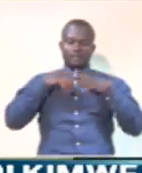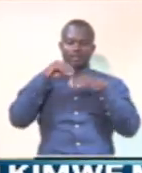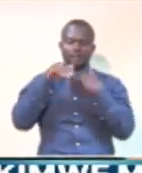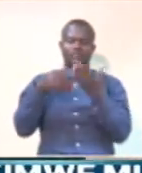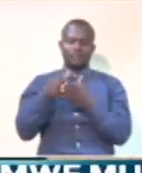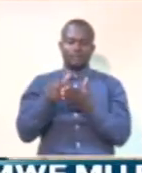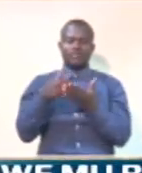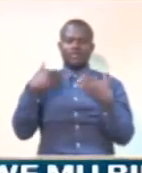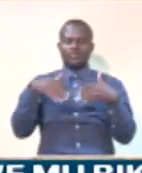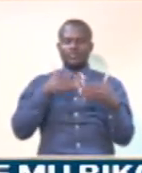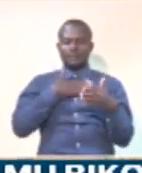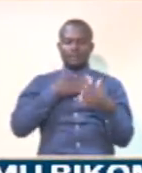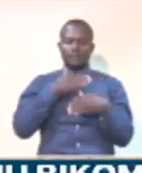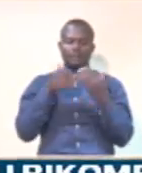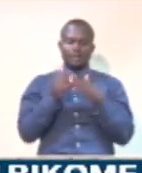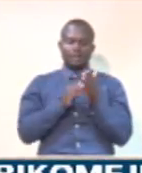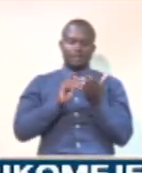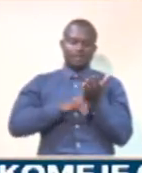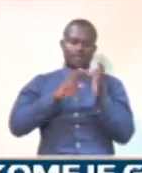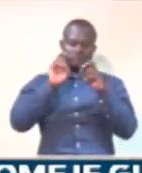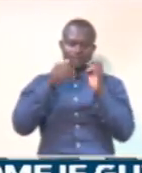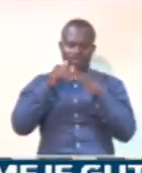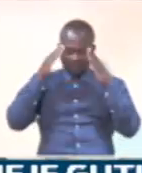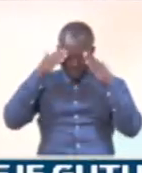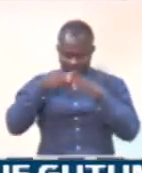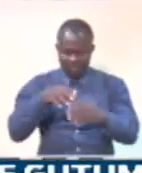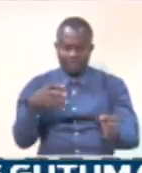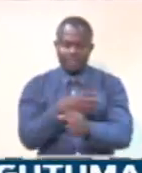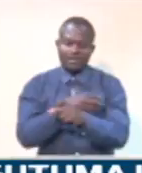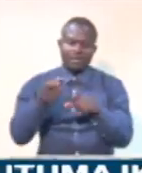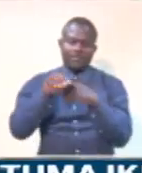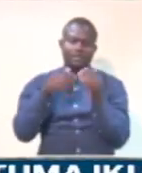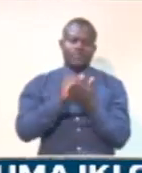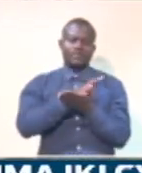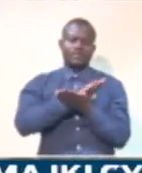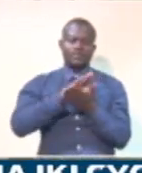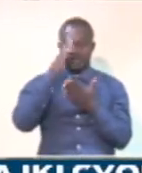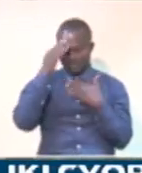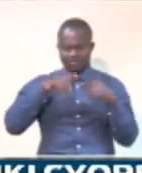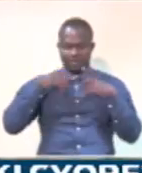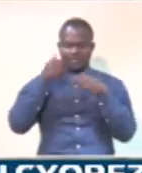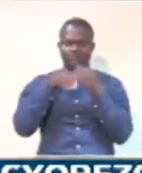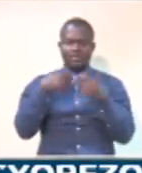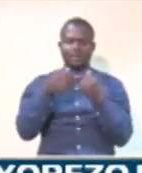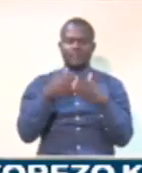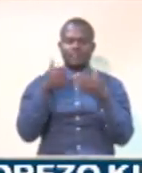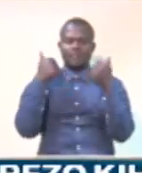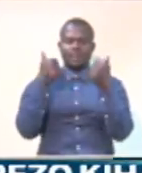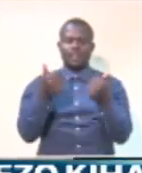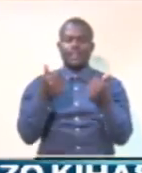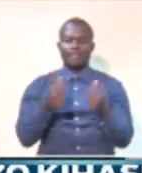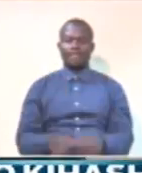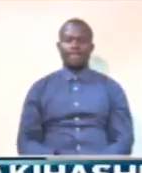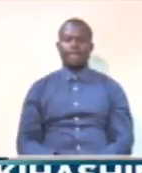ku rwego rushimishije bemeza ko kuri ubu bashyize imbaraga mu kongera isuku kugira ngo imibereho yabo ikomeze kuba myiza